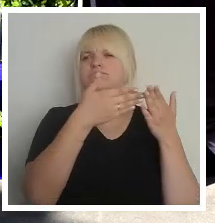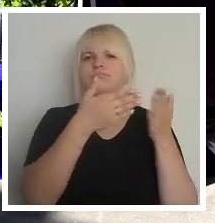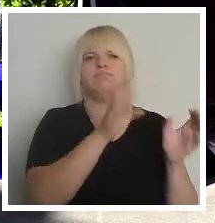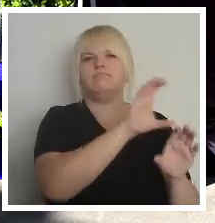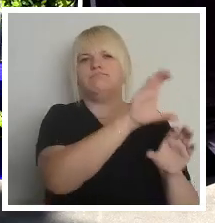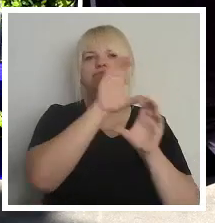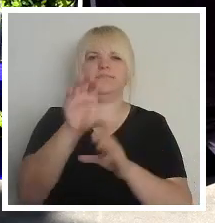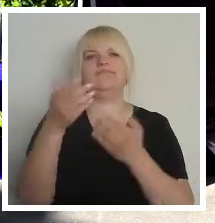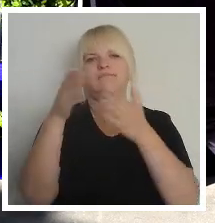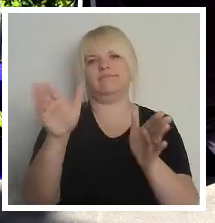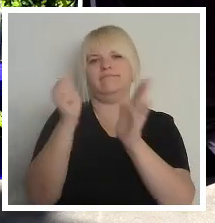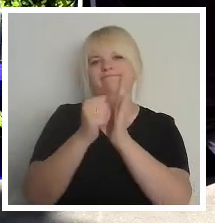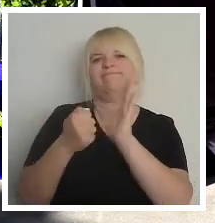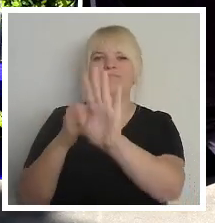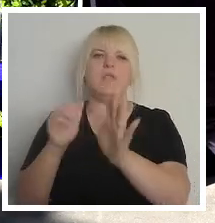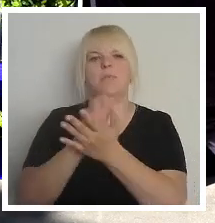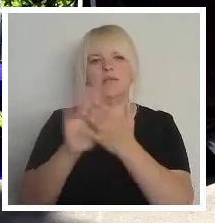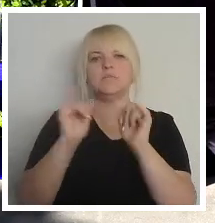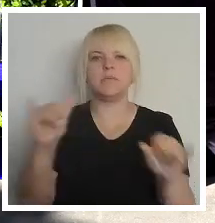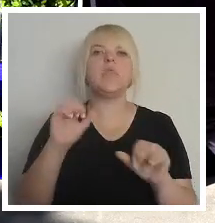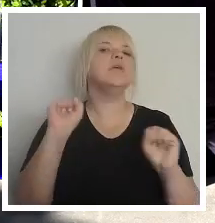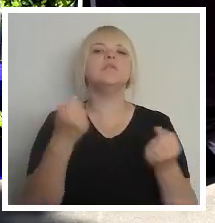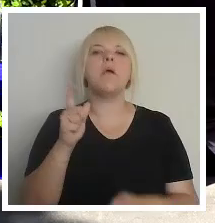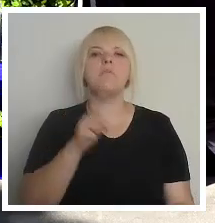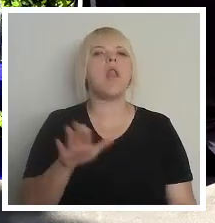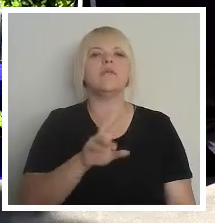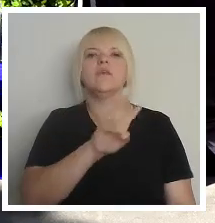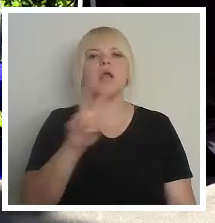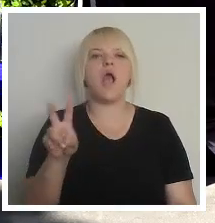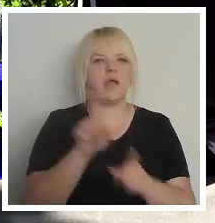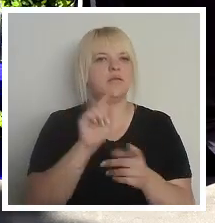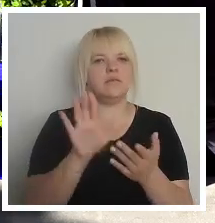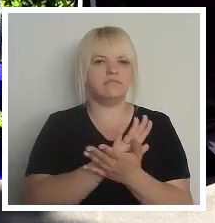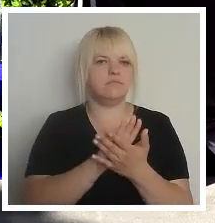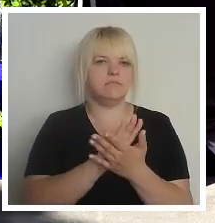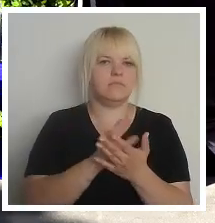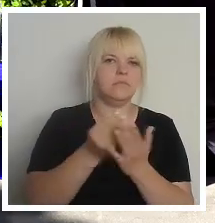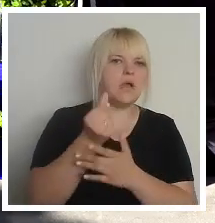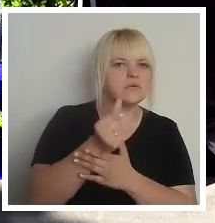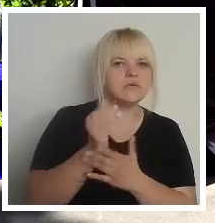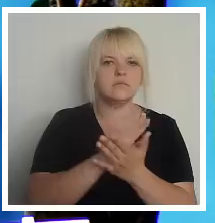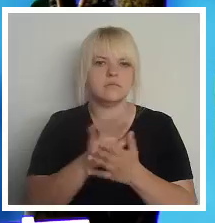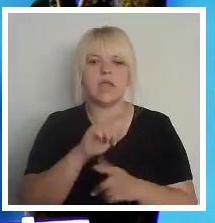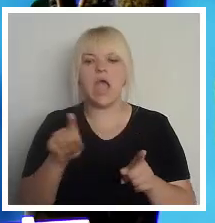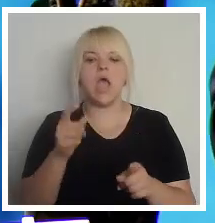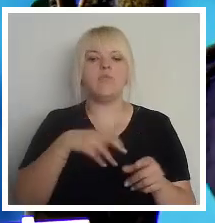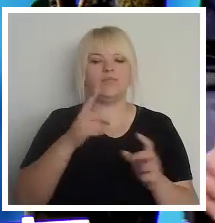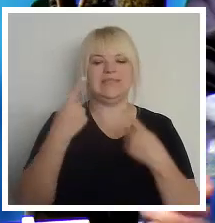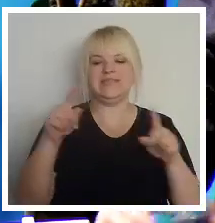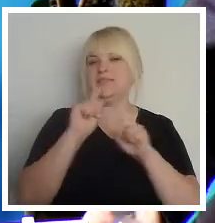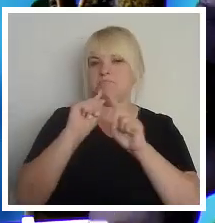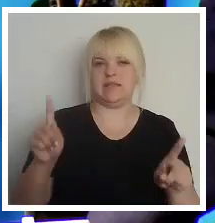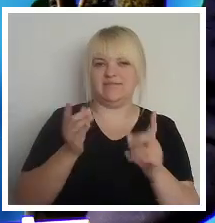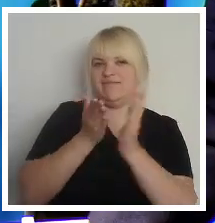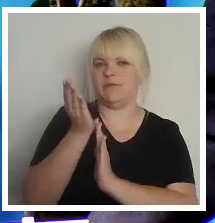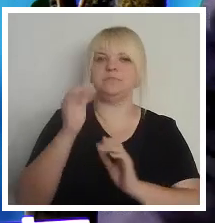Ziemeļlatvija kaut kādu saturu nekad neliks arī aiz peivola? Nu, mums ir cita specifika, jo mēs